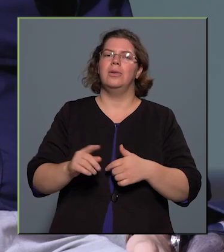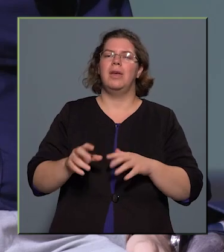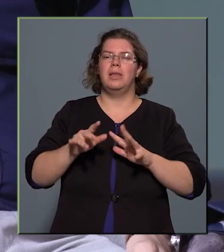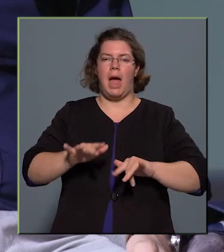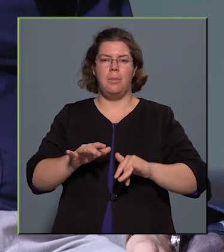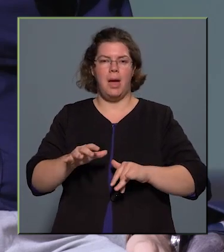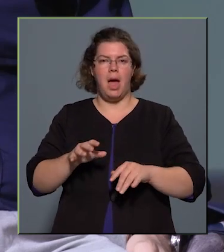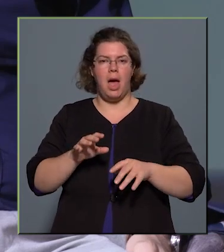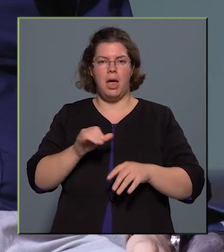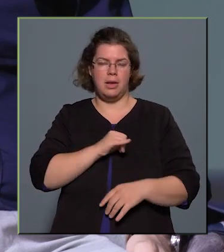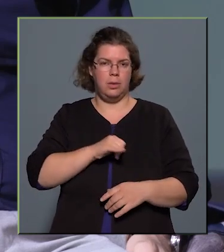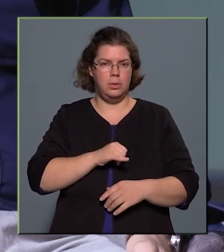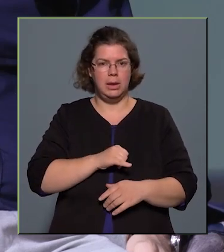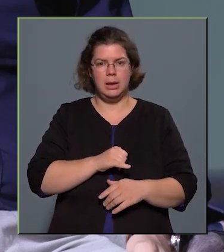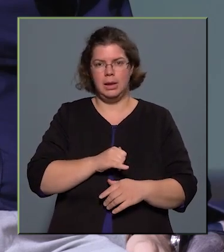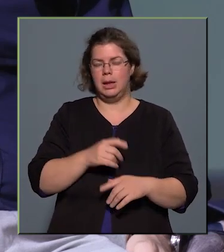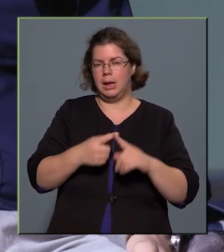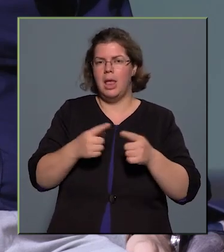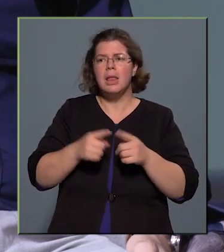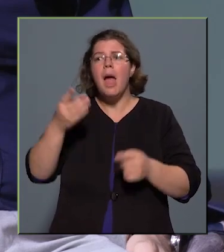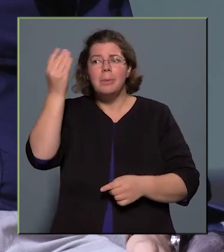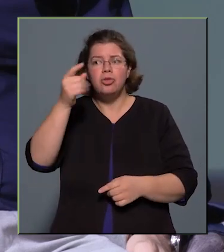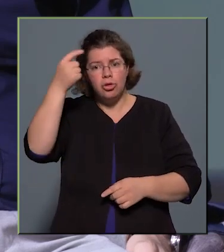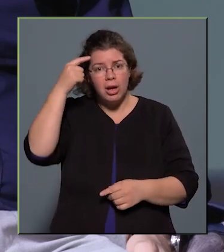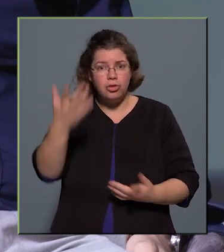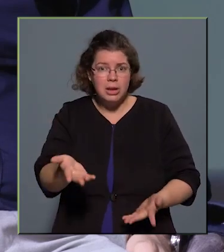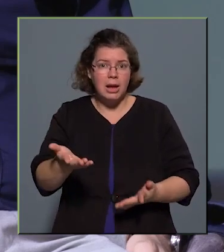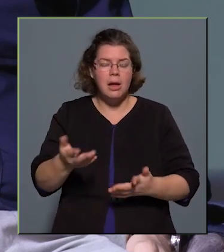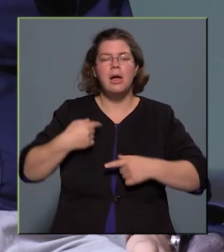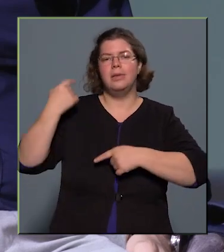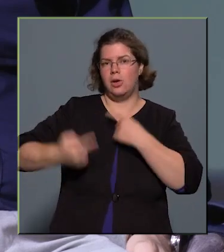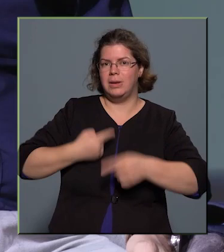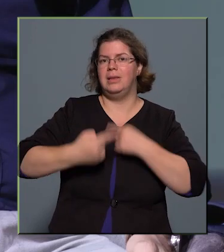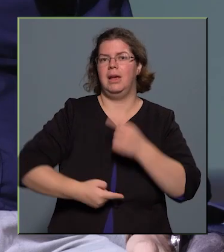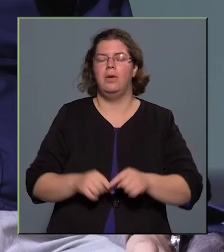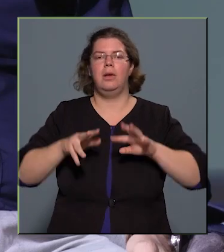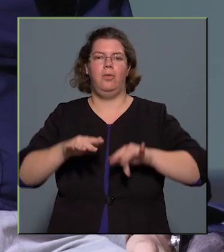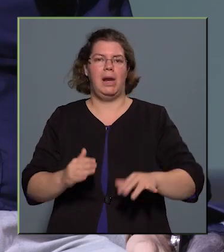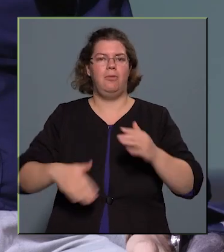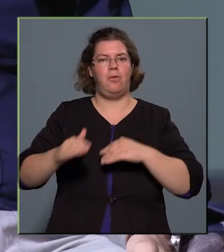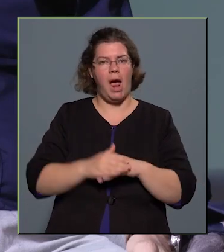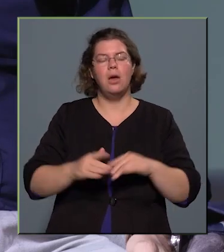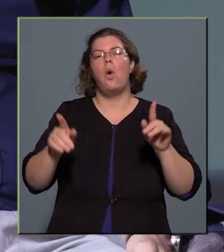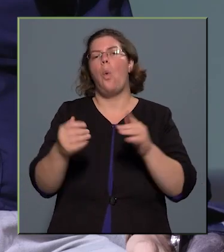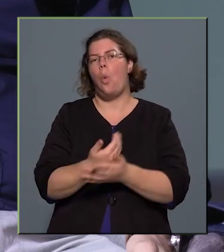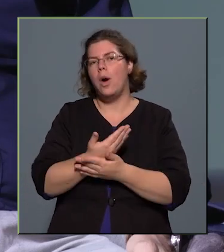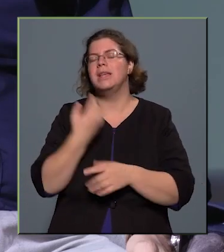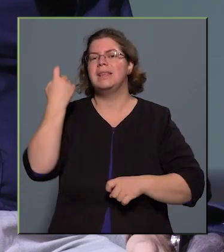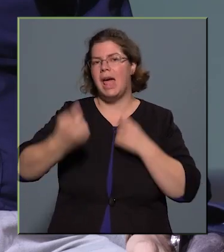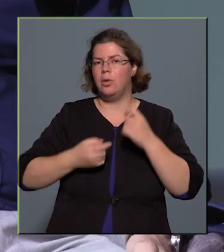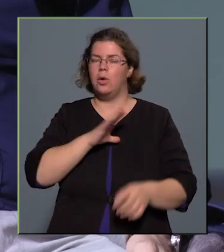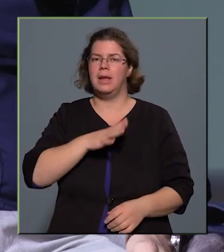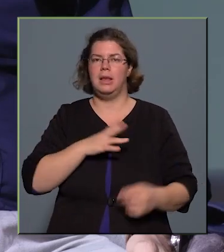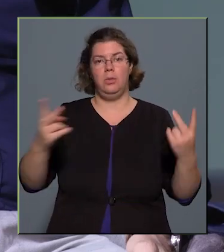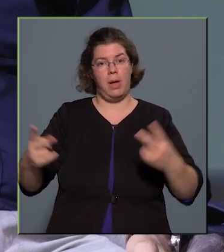security rész, ugye a mesterséges intelligencia azért a tradicionális szoftvereken felül újszerű kockázatokat is behoz